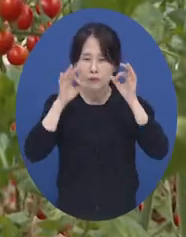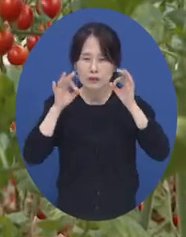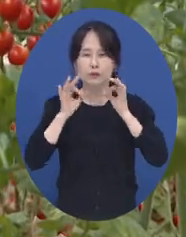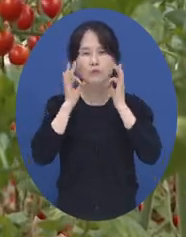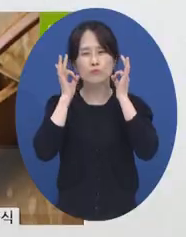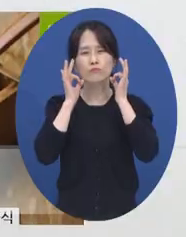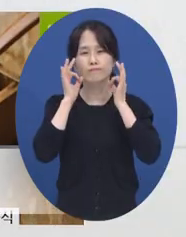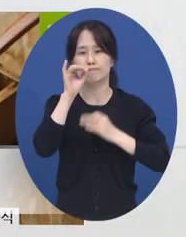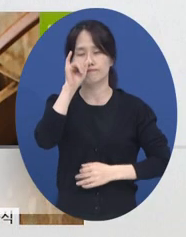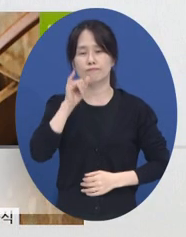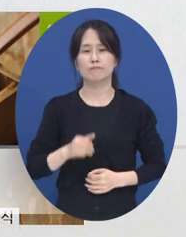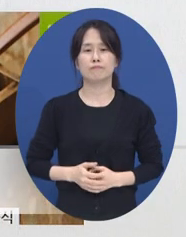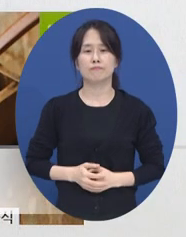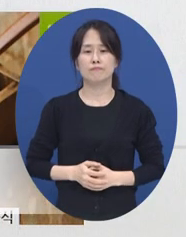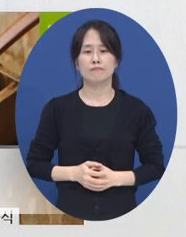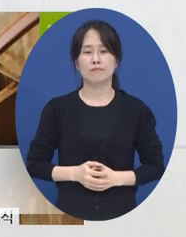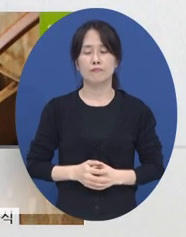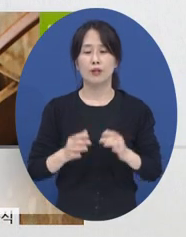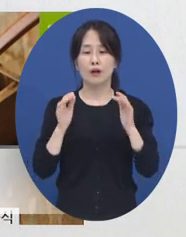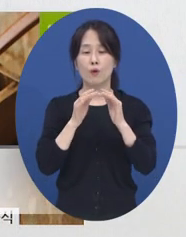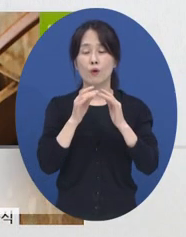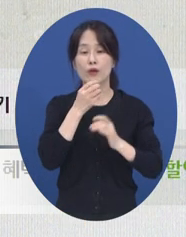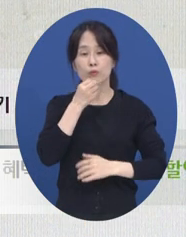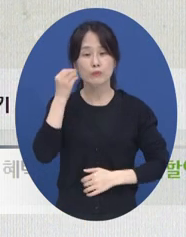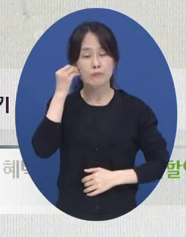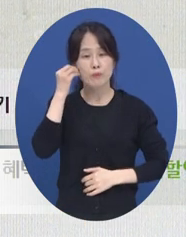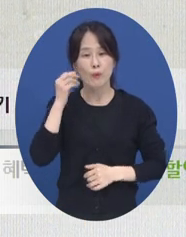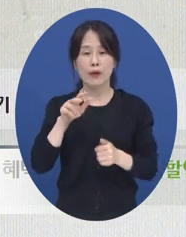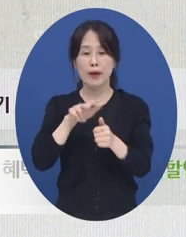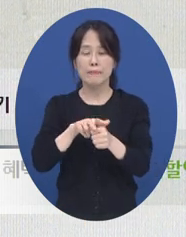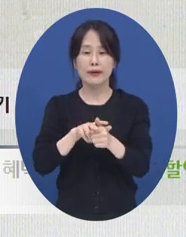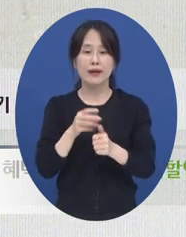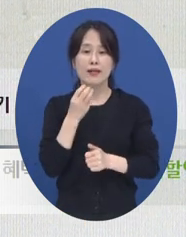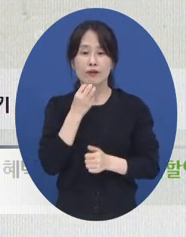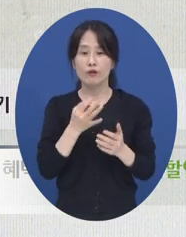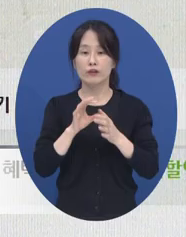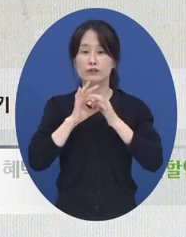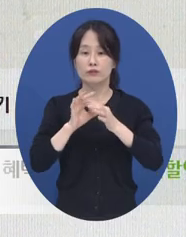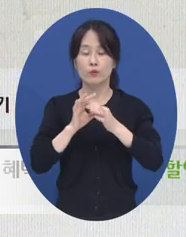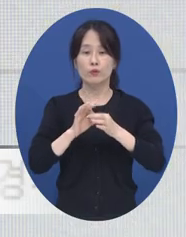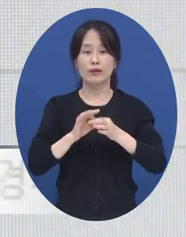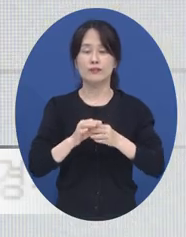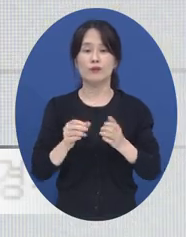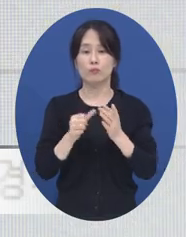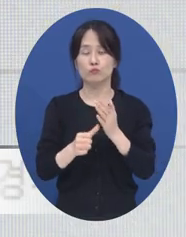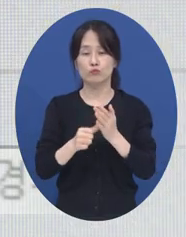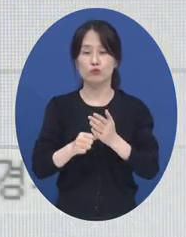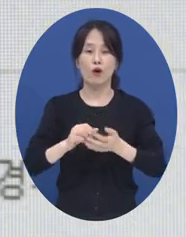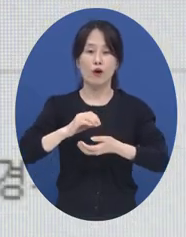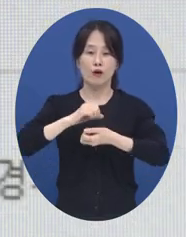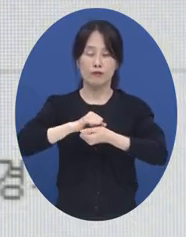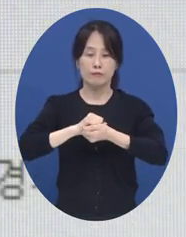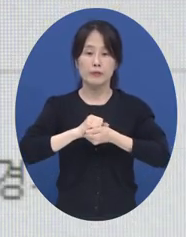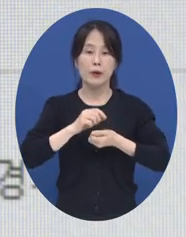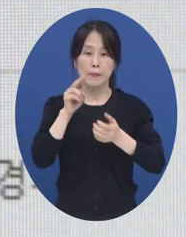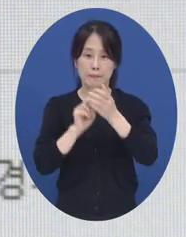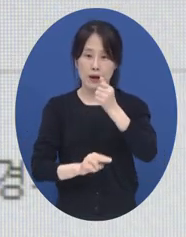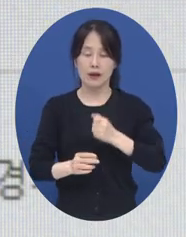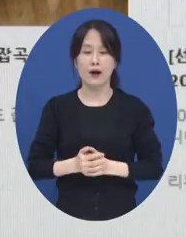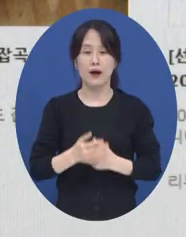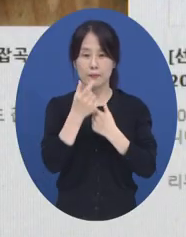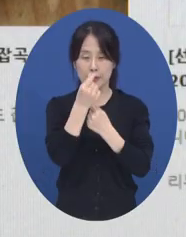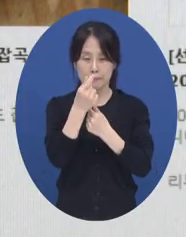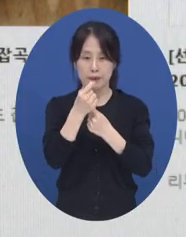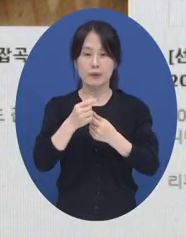있습니다 먼저 온라인 쇼핑몰인 마켓 경기를 통해 농산물 꾸러미 를 팜 내 주기적으로 농산물 꾸러미 를 받아볼 수 있도록